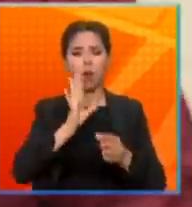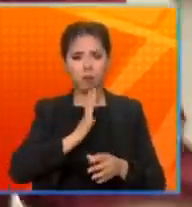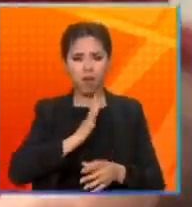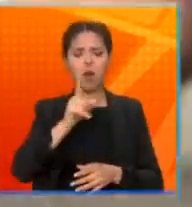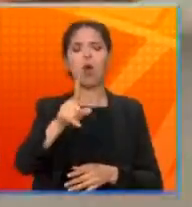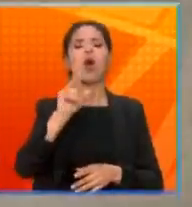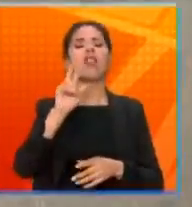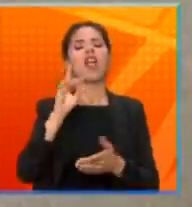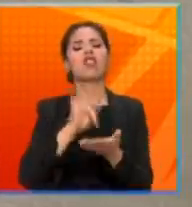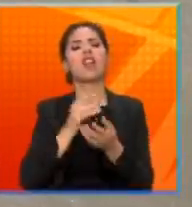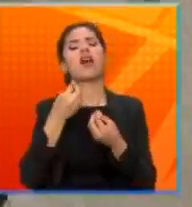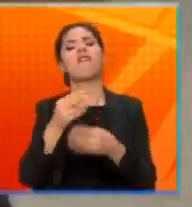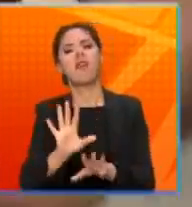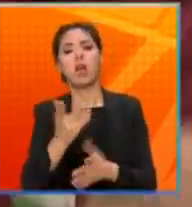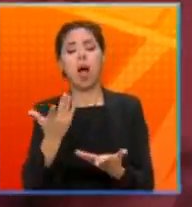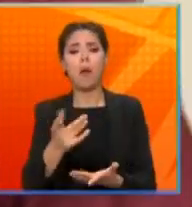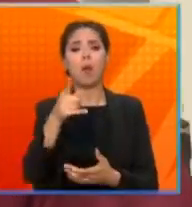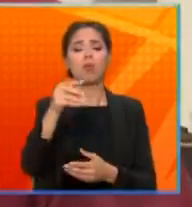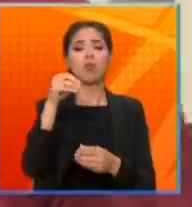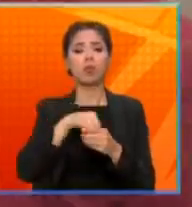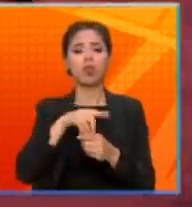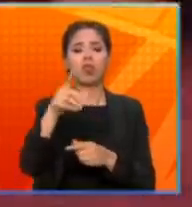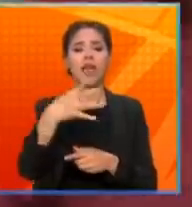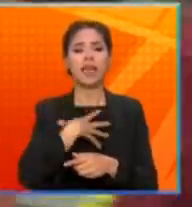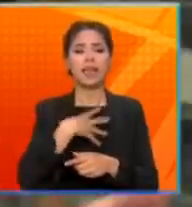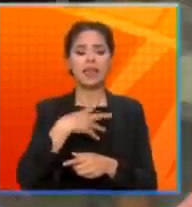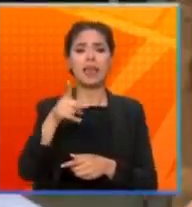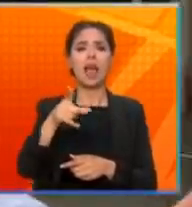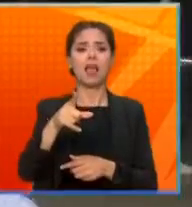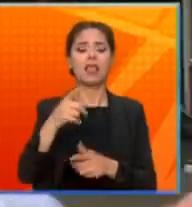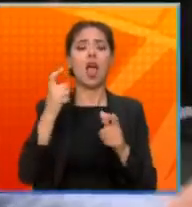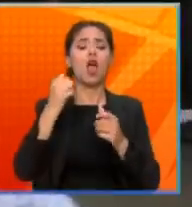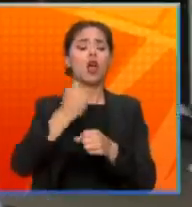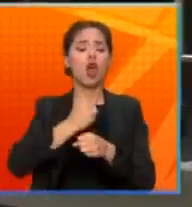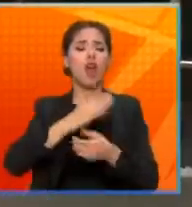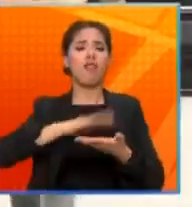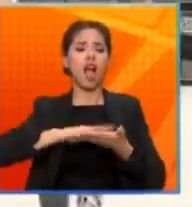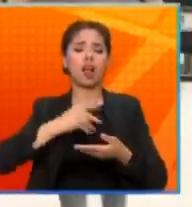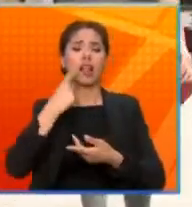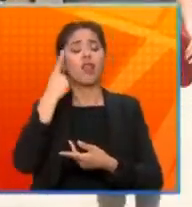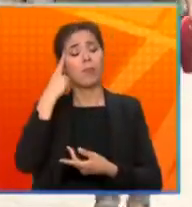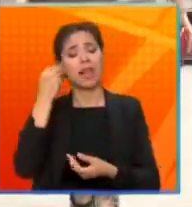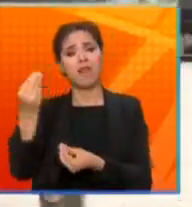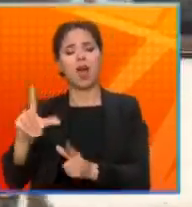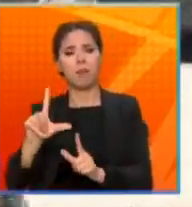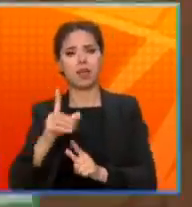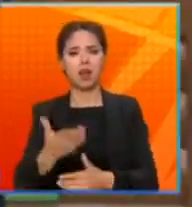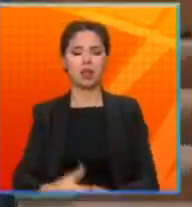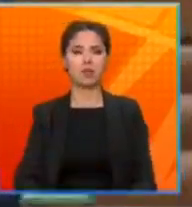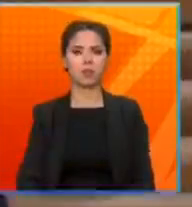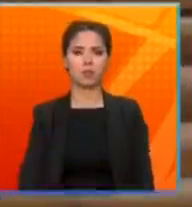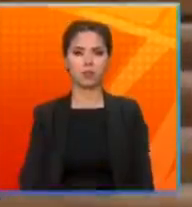şey varsa ona bir ceza yazılması ama bunu da kendileri mm görevli arkadaşlara İbraz etmek durumundadır